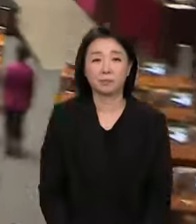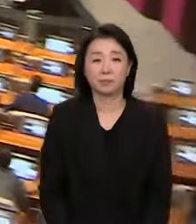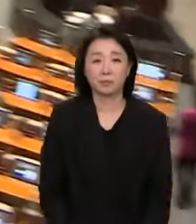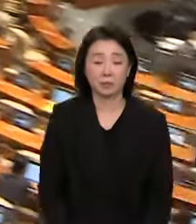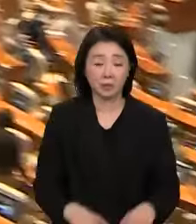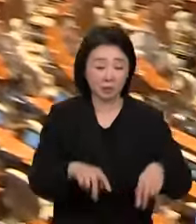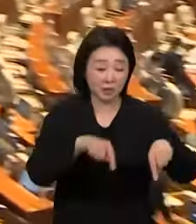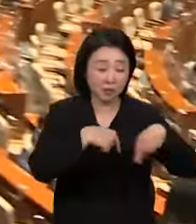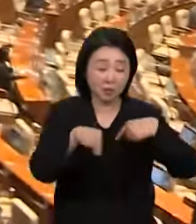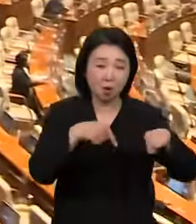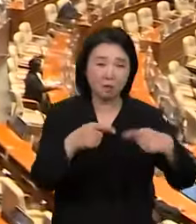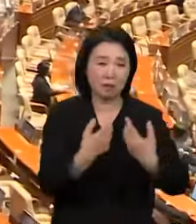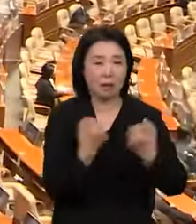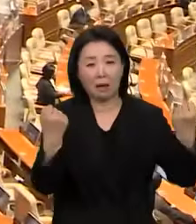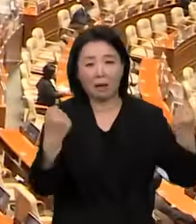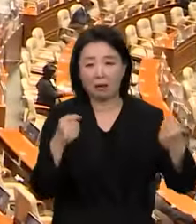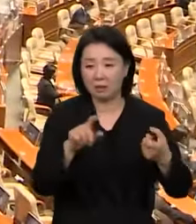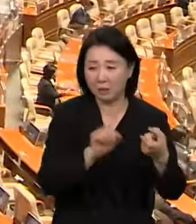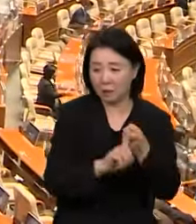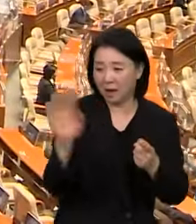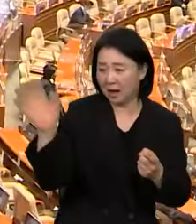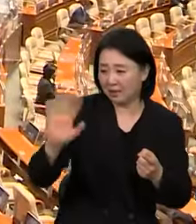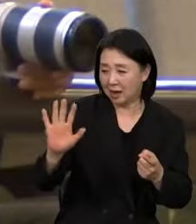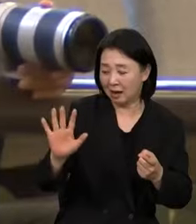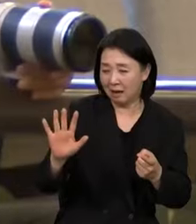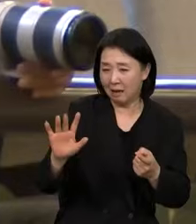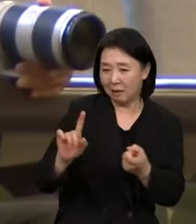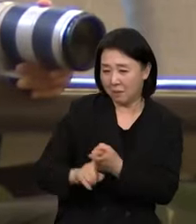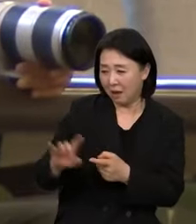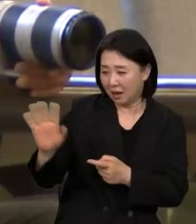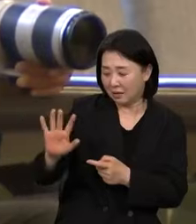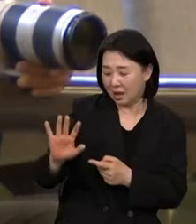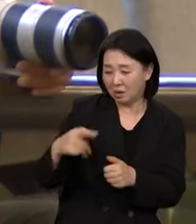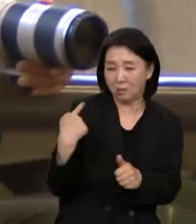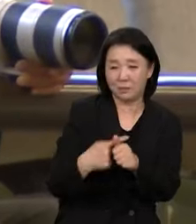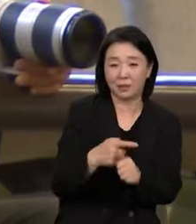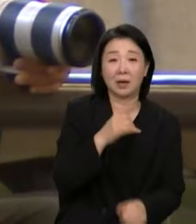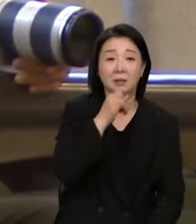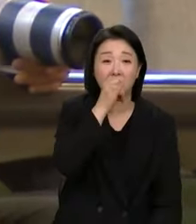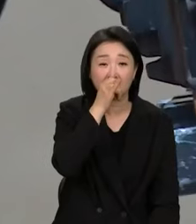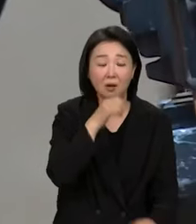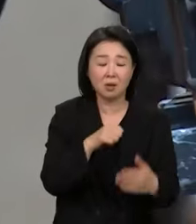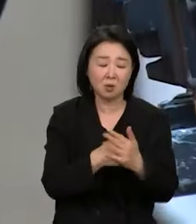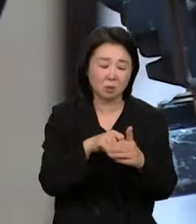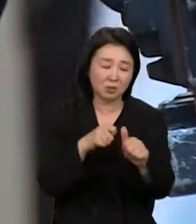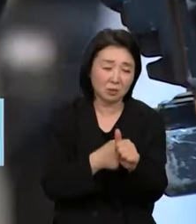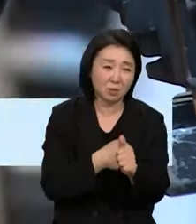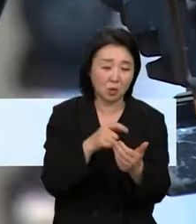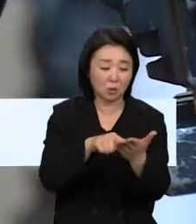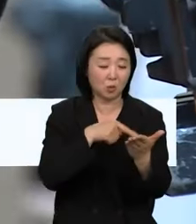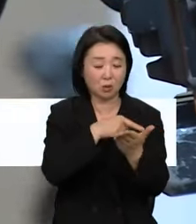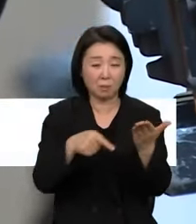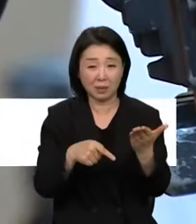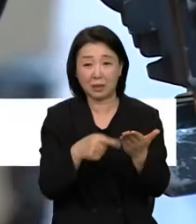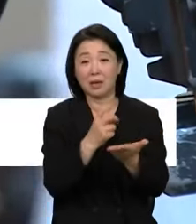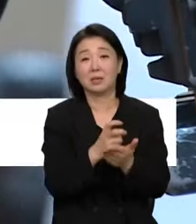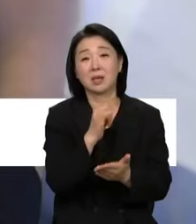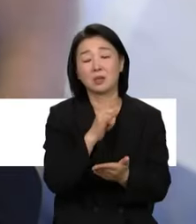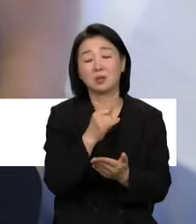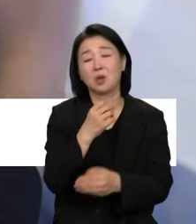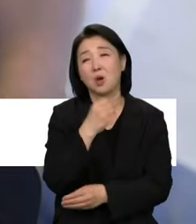정치권 양극화로 우리편이 아니라고 판단되는 언론이 비난을 받고 있다며 징벌적 손해배상제를 골자로 한